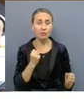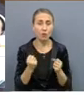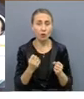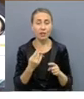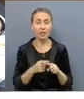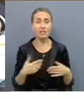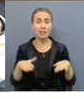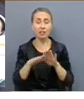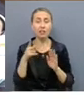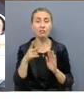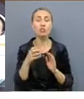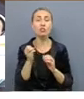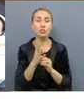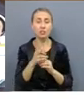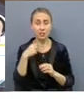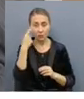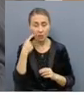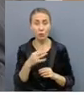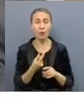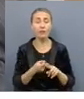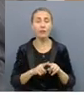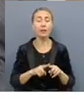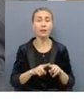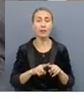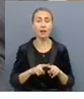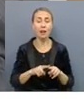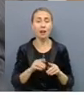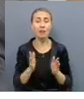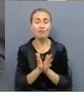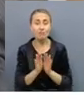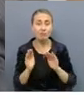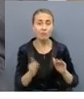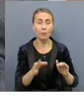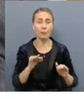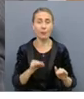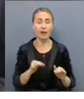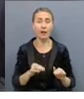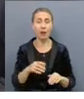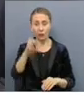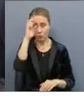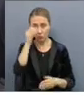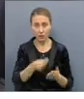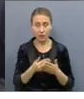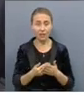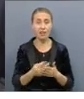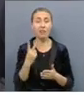в 2014 году. Для организации полигона по утилизации отходов из госказны будет выделено